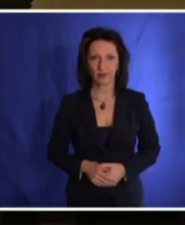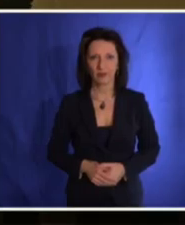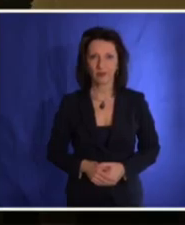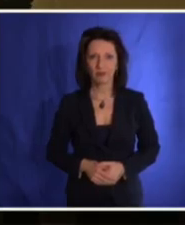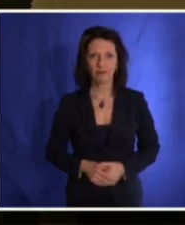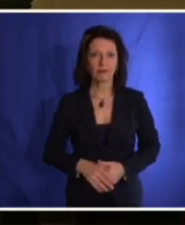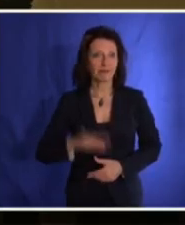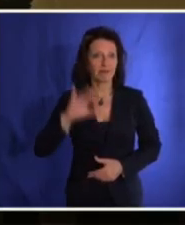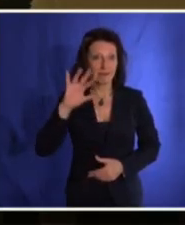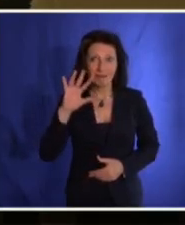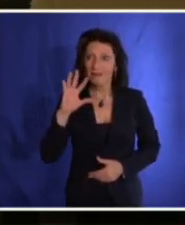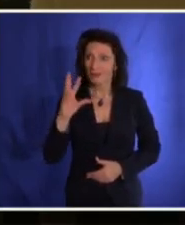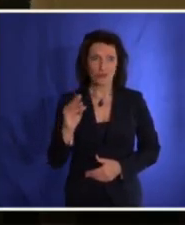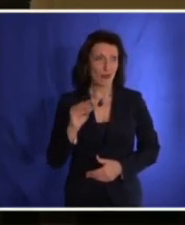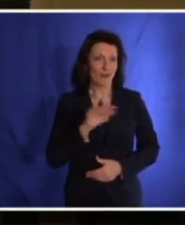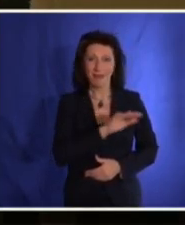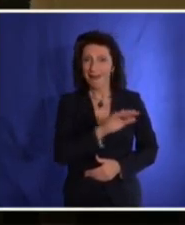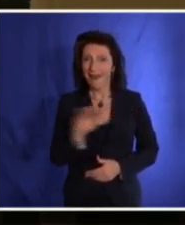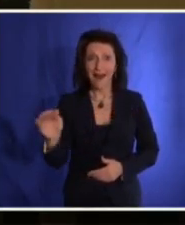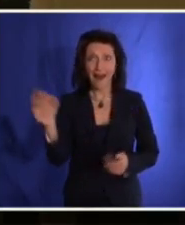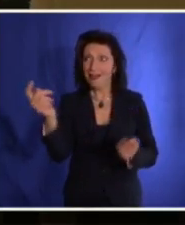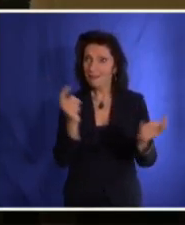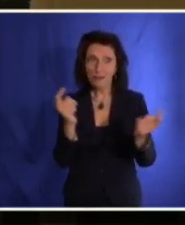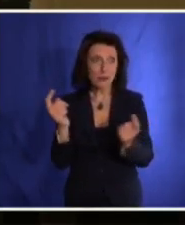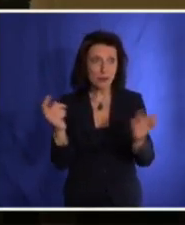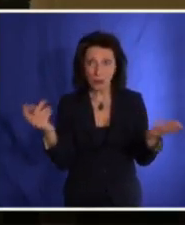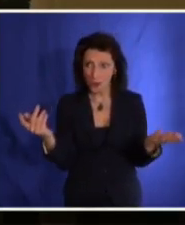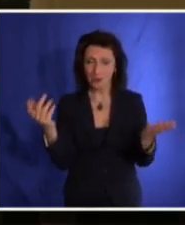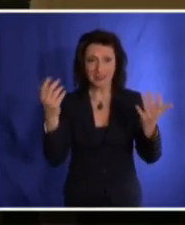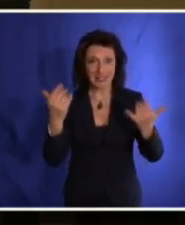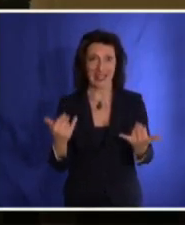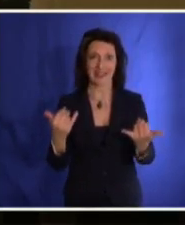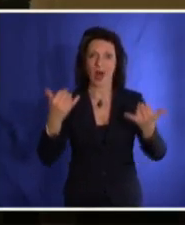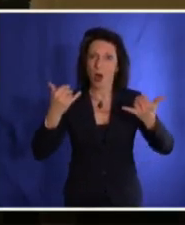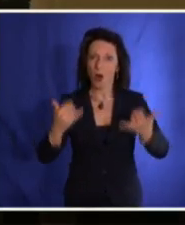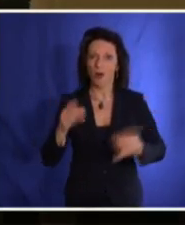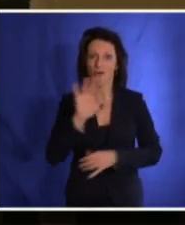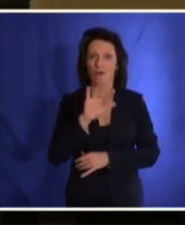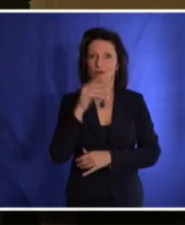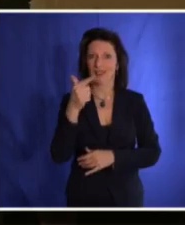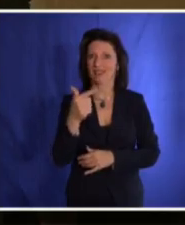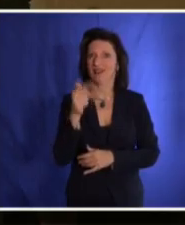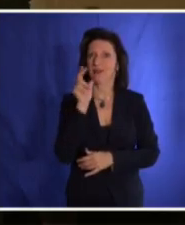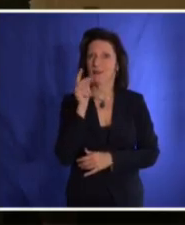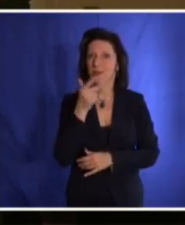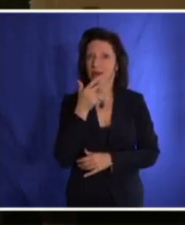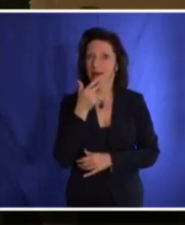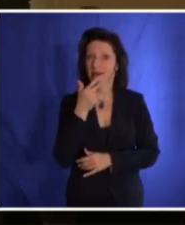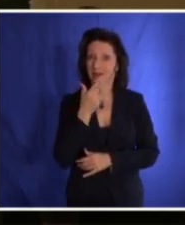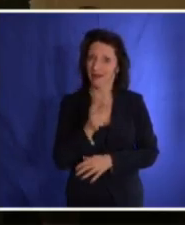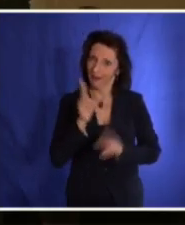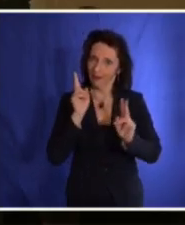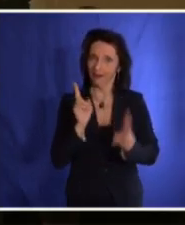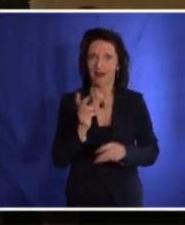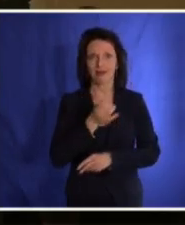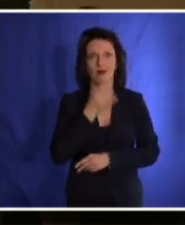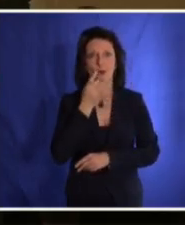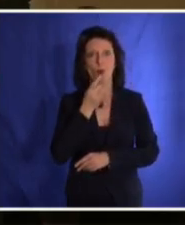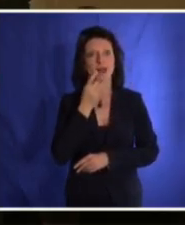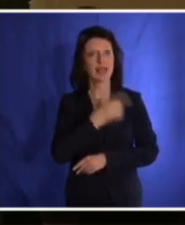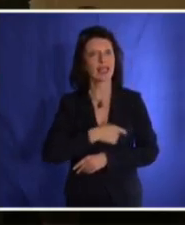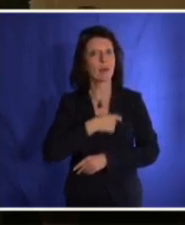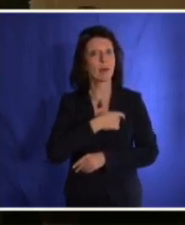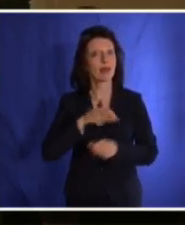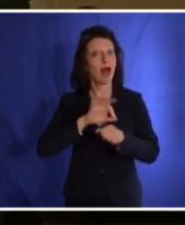Schön, dass ihr alle gekommen seid, dass wir gemeinsam hier heute am 25. März den ordentlichen Parteitag fortsetzen